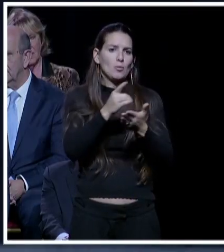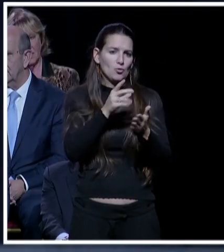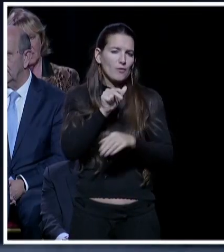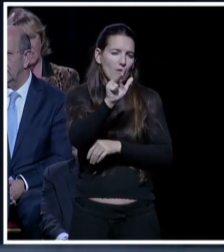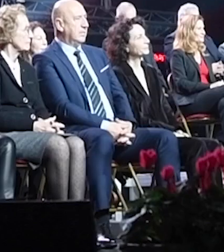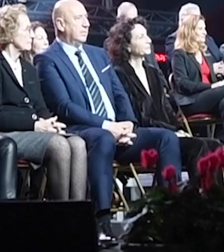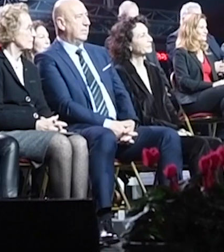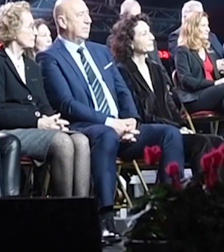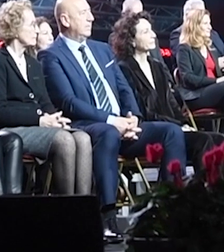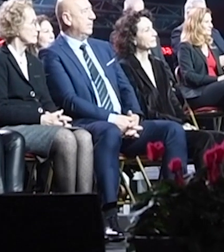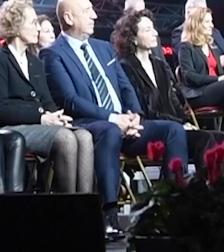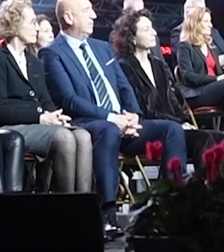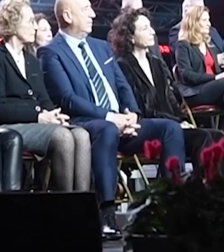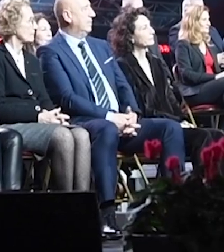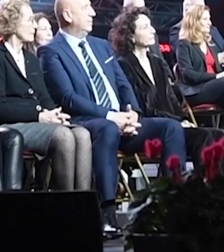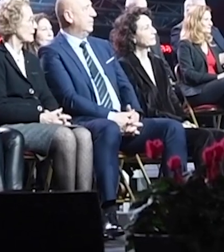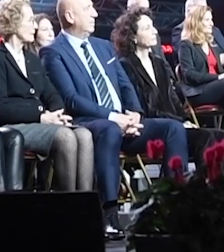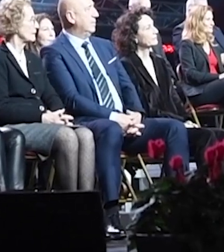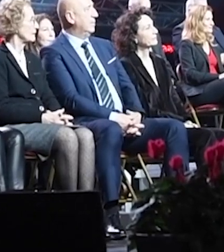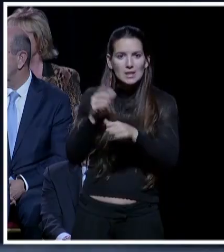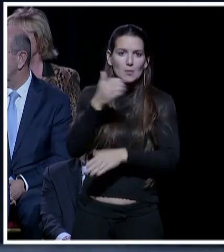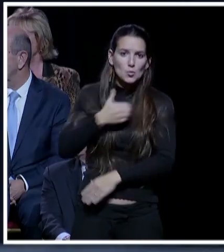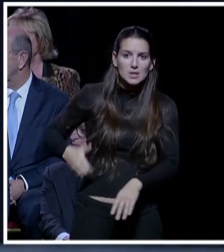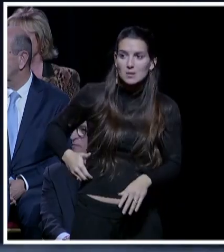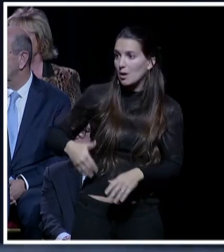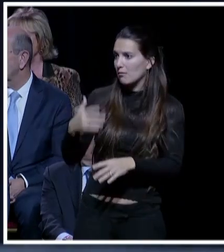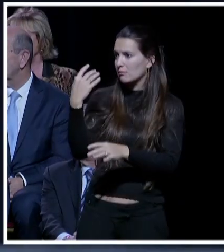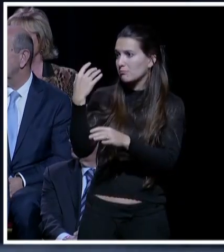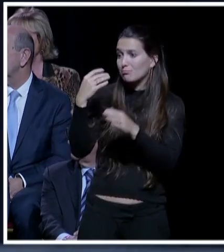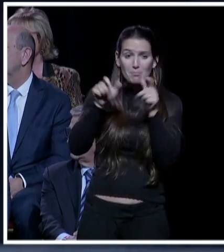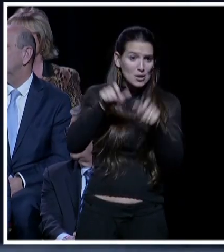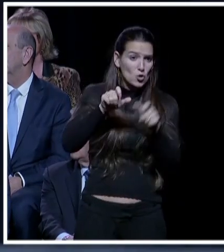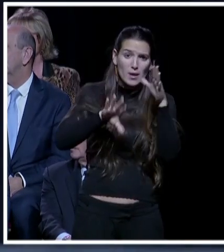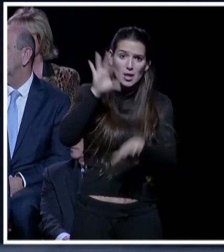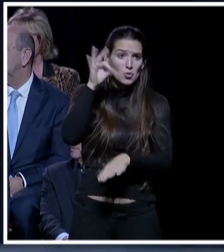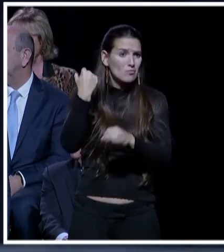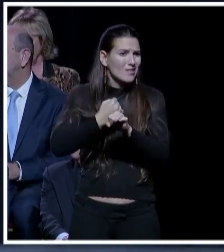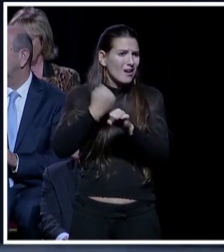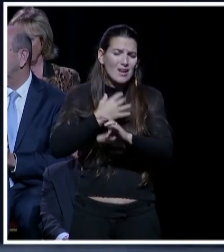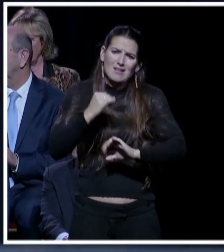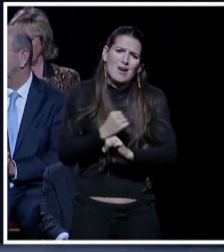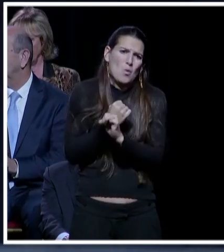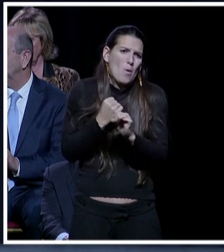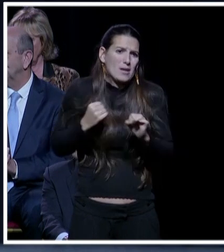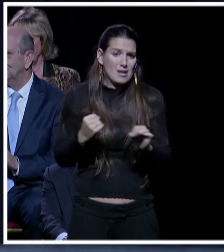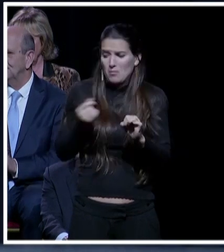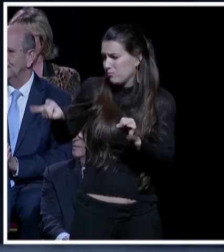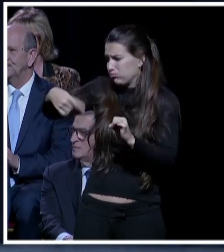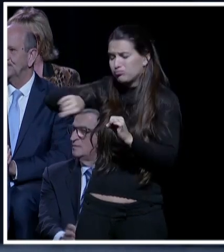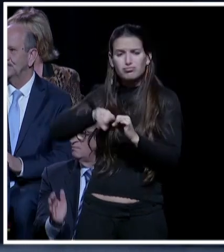Notre conseil municipal, nos élus qui font un travail remarquable, avec un engagement exceptionnel depuis tellement